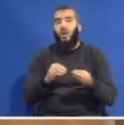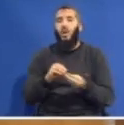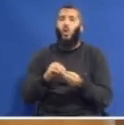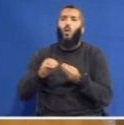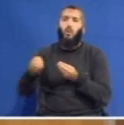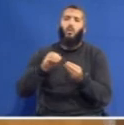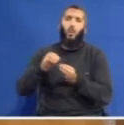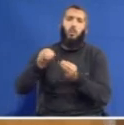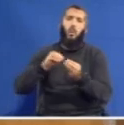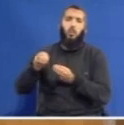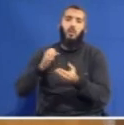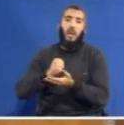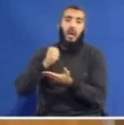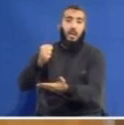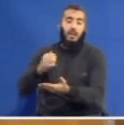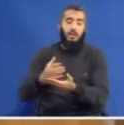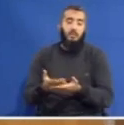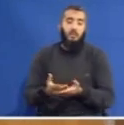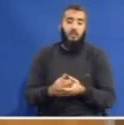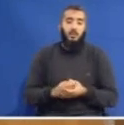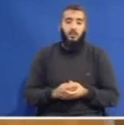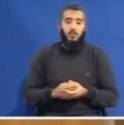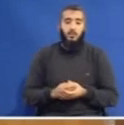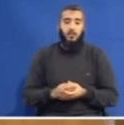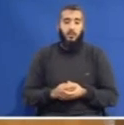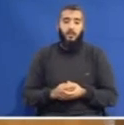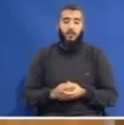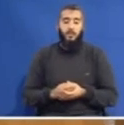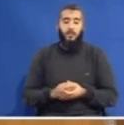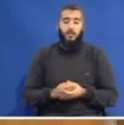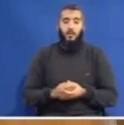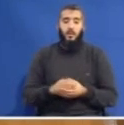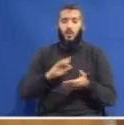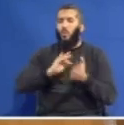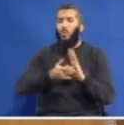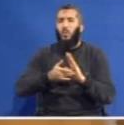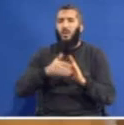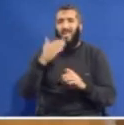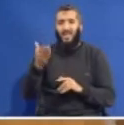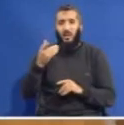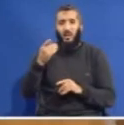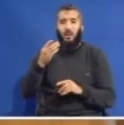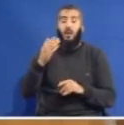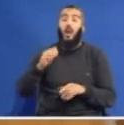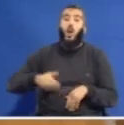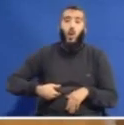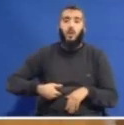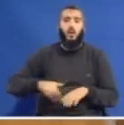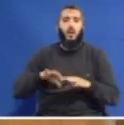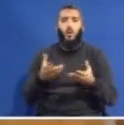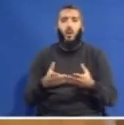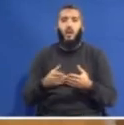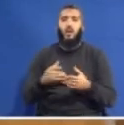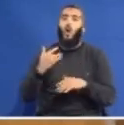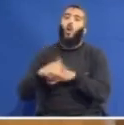الاستئثار عليها من بعضهم ومنع الآخرين، كل هذا بسبب التأخر